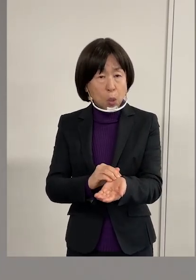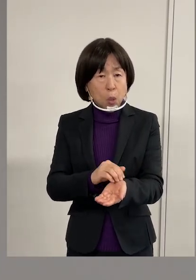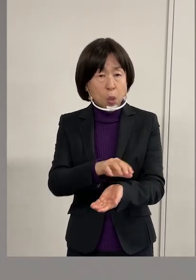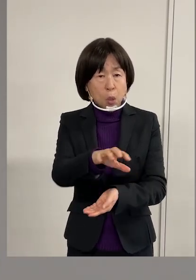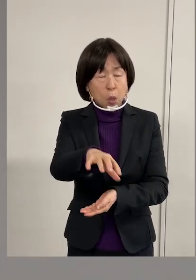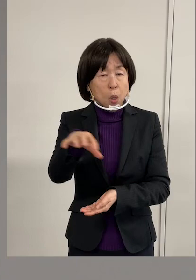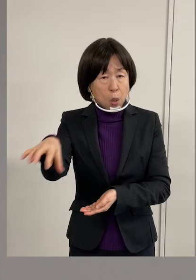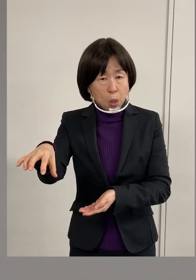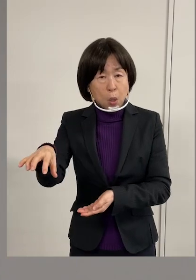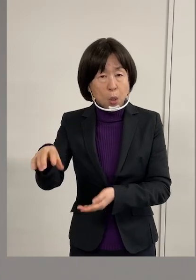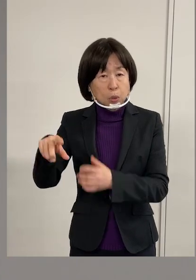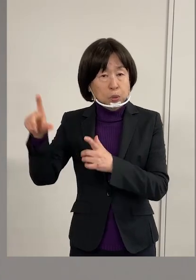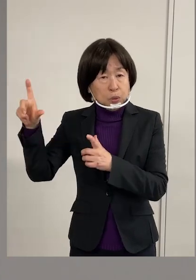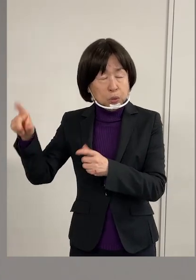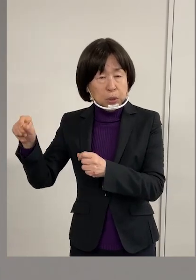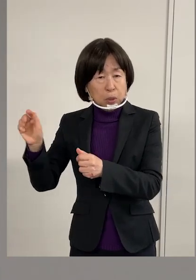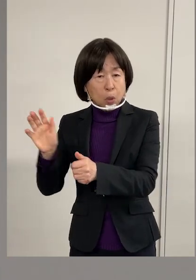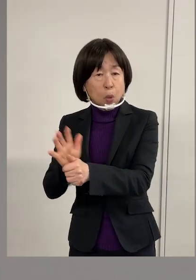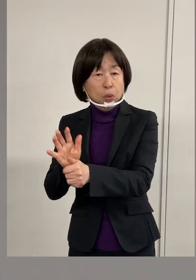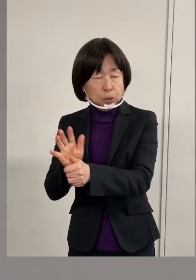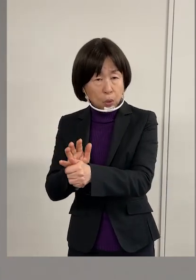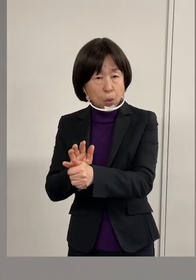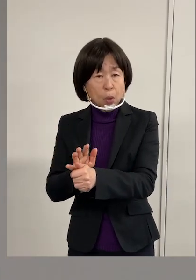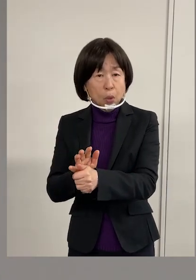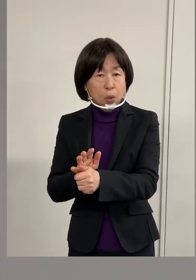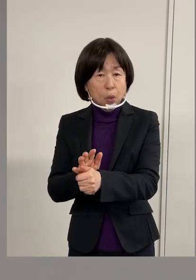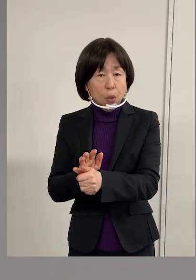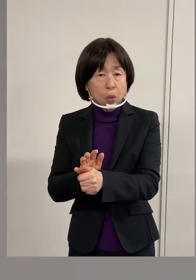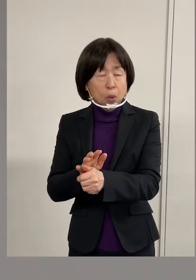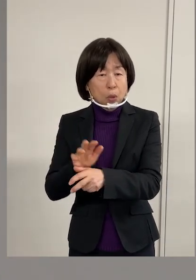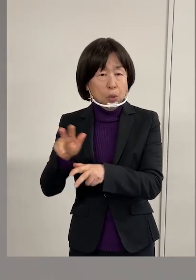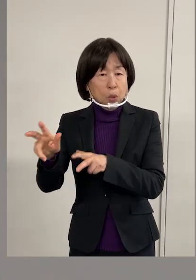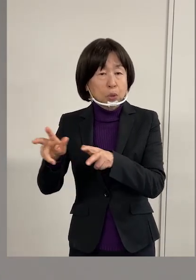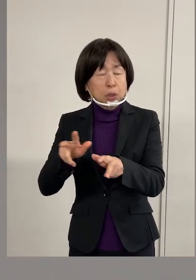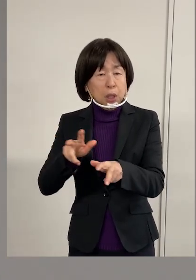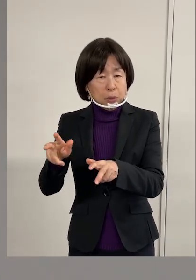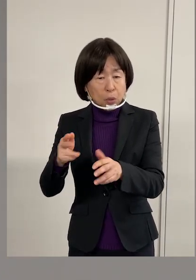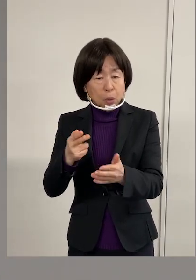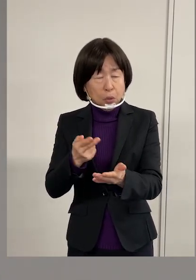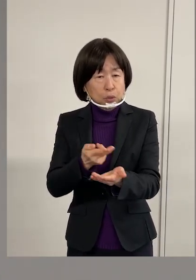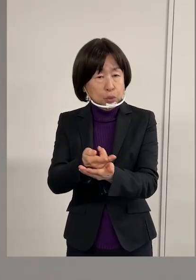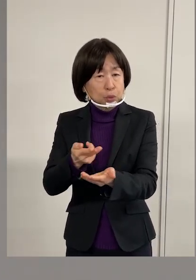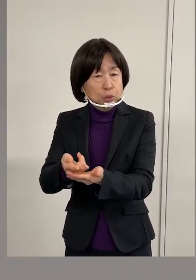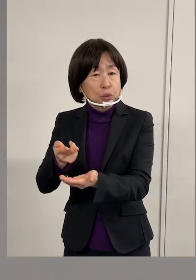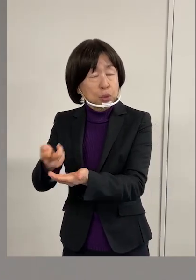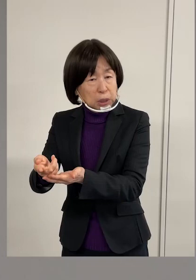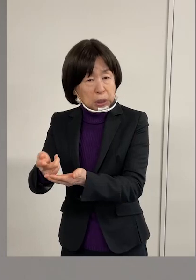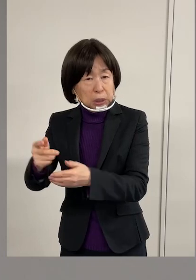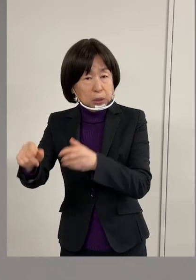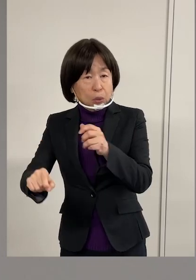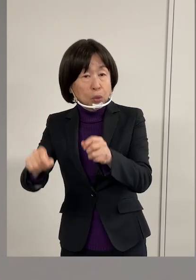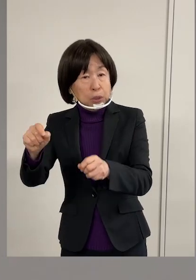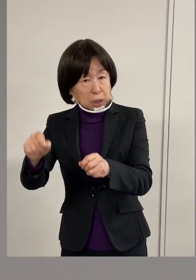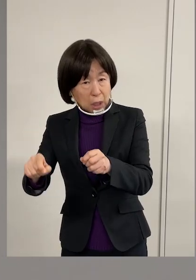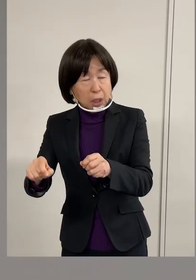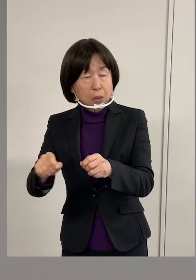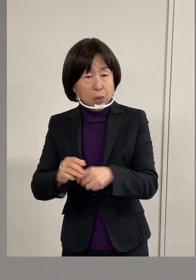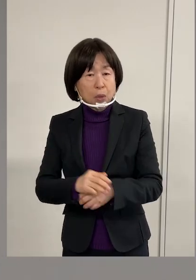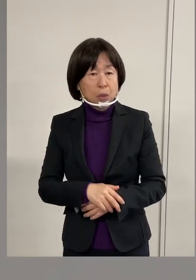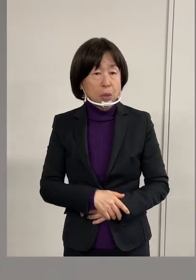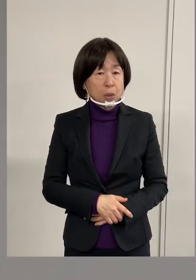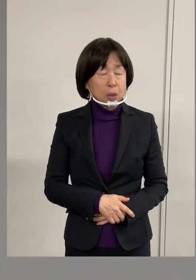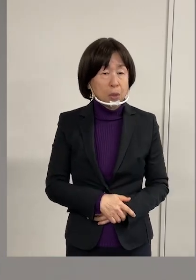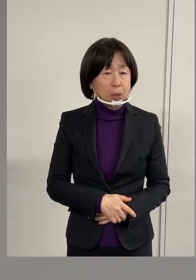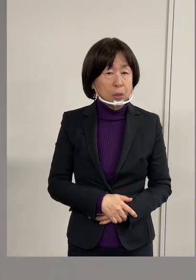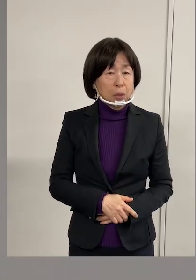かですね、あの、まあ、原則行政によるその入院調整って行われているかと思うんですが、まあ、それを、まあ、財政支援も受けているわ